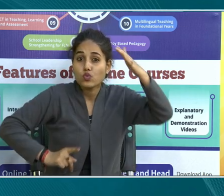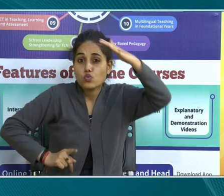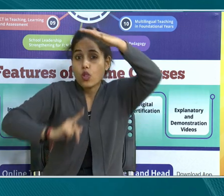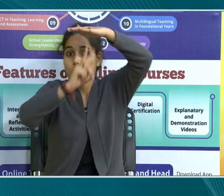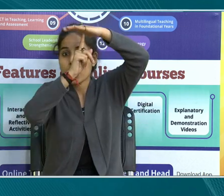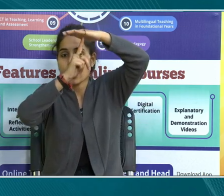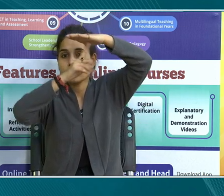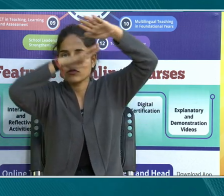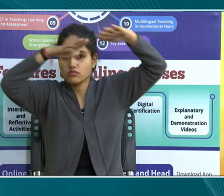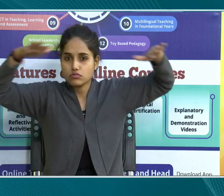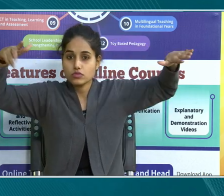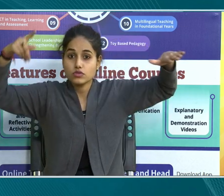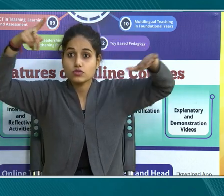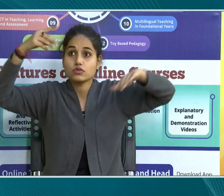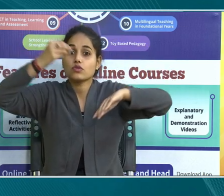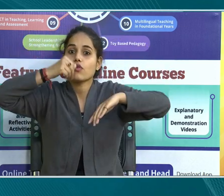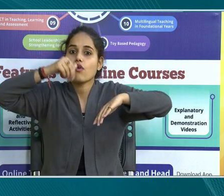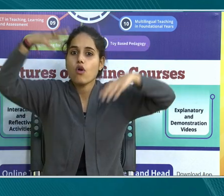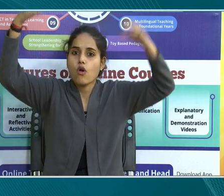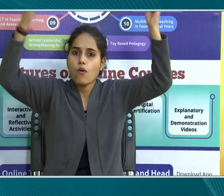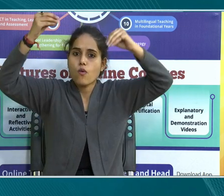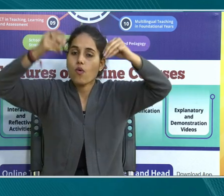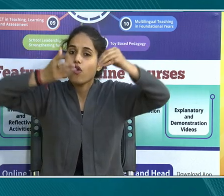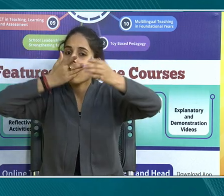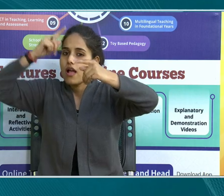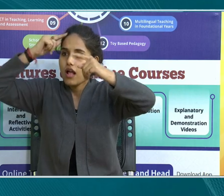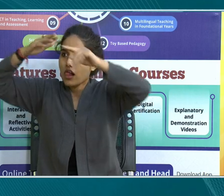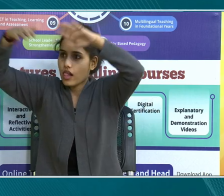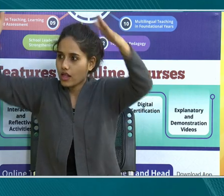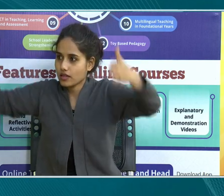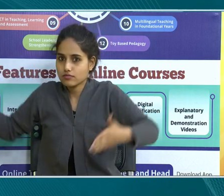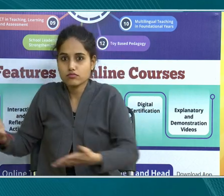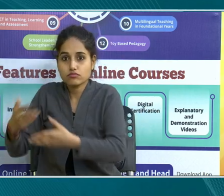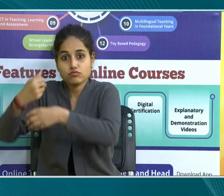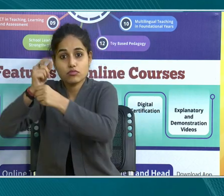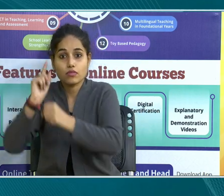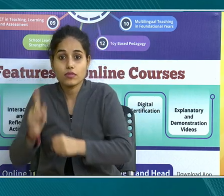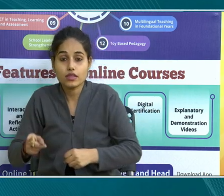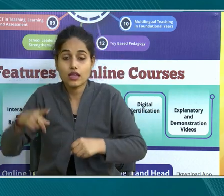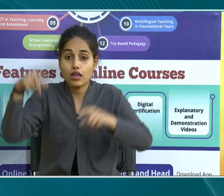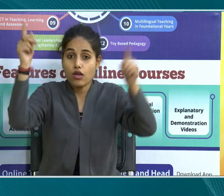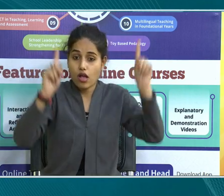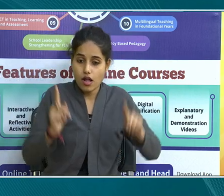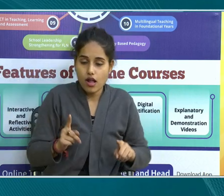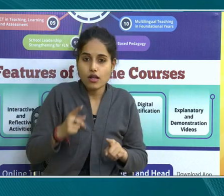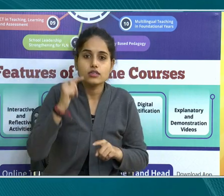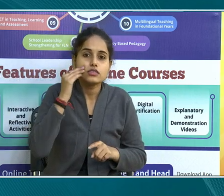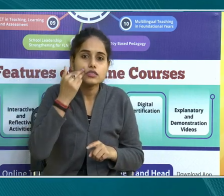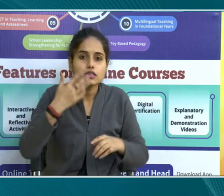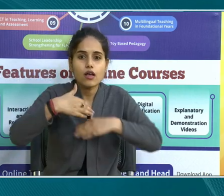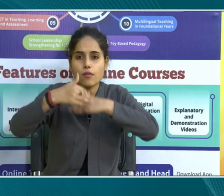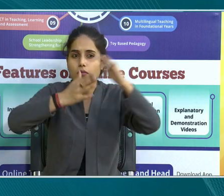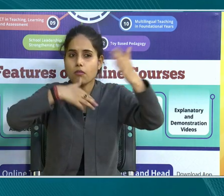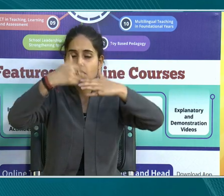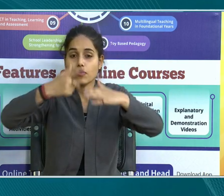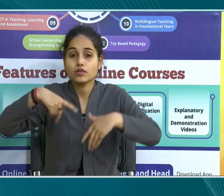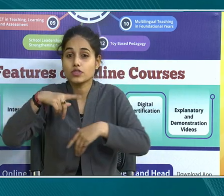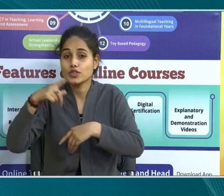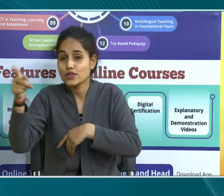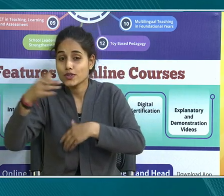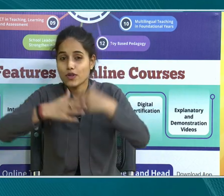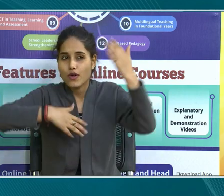है उस पर rain water harvesting का system पहले से ही install करना होगा वो उसके नक्षे में mention होना चाहिए जो engineers उसको design क